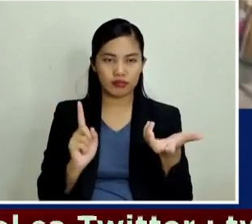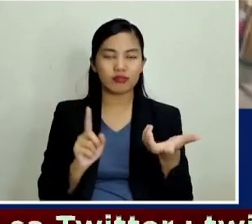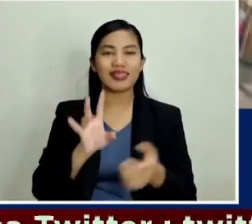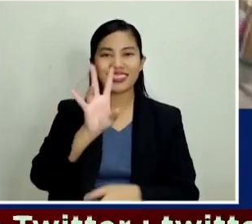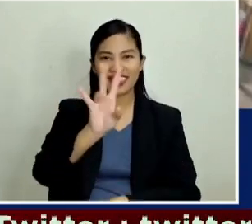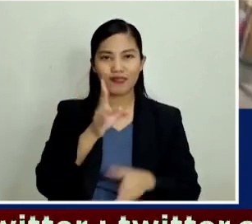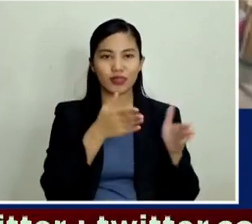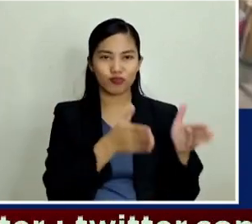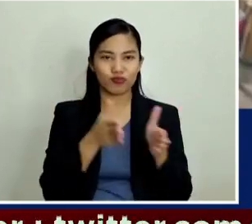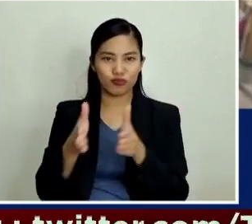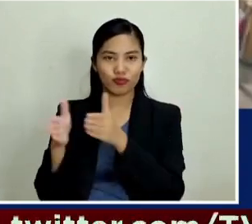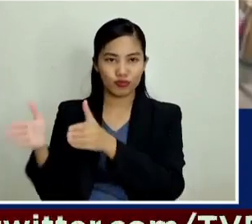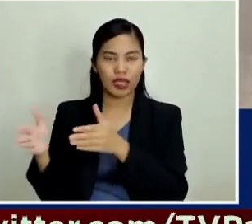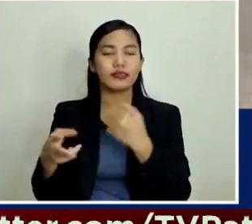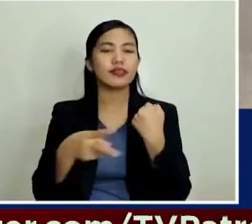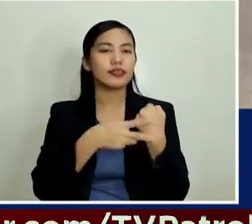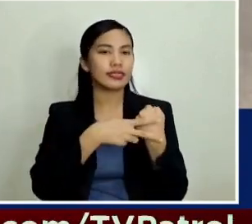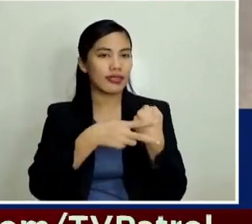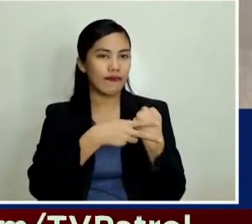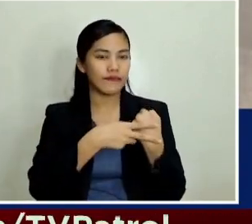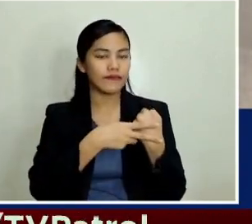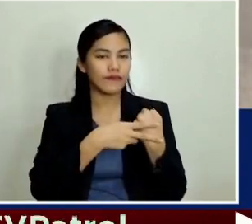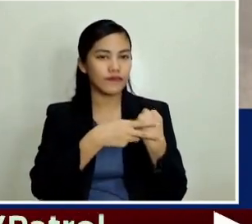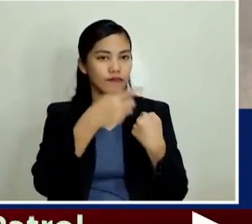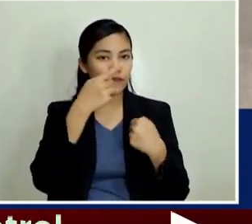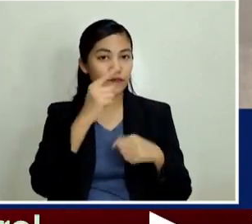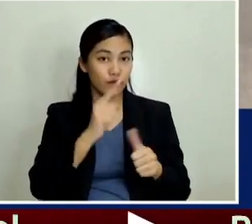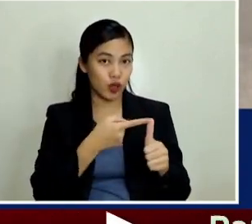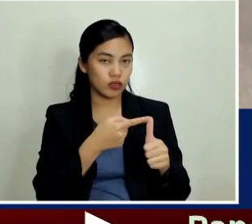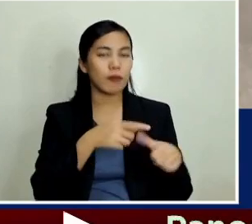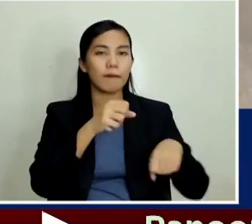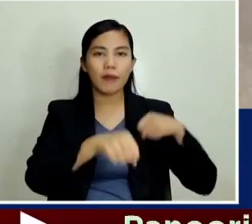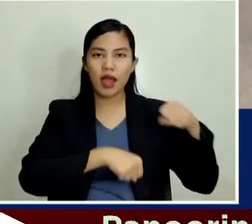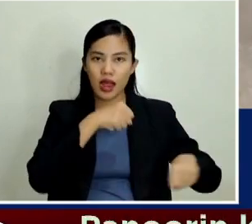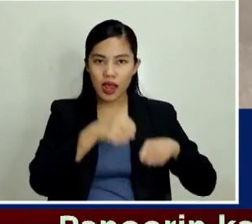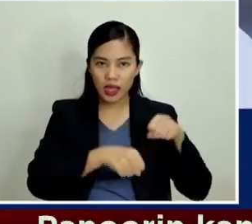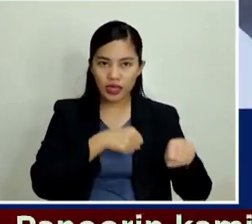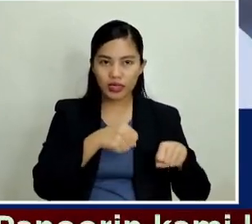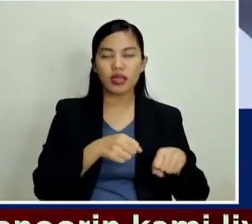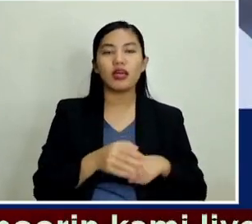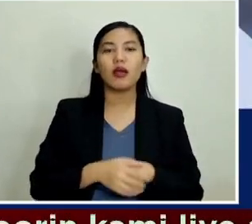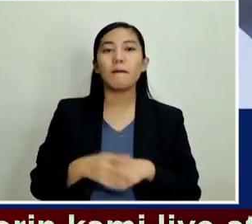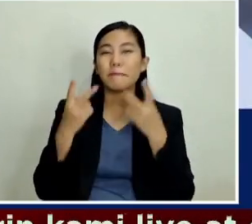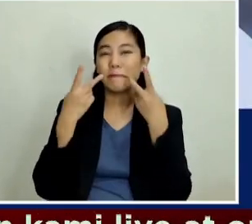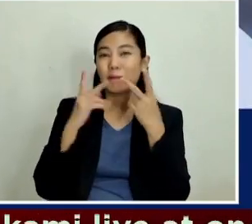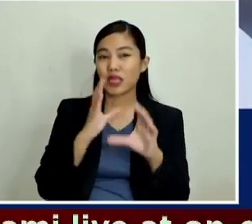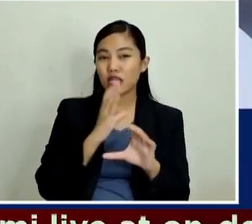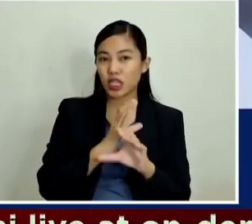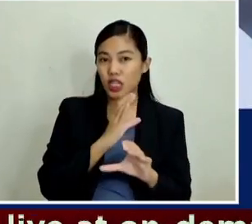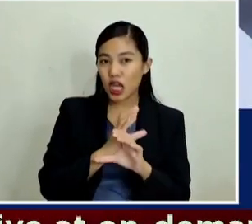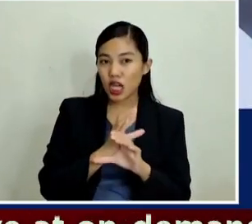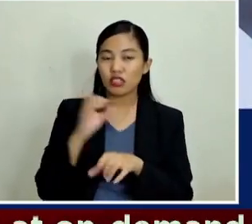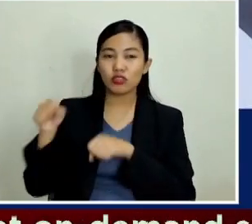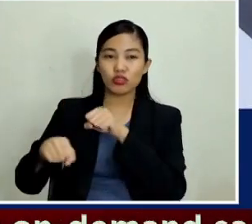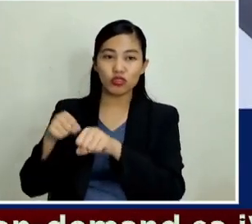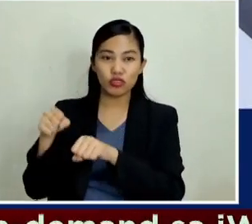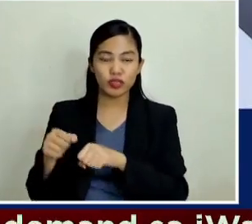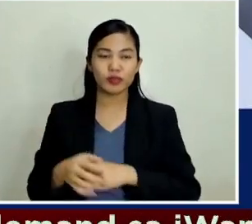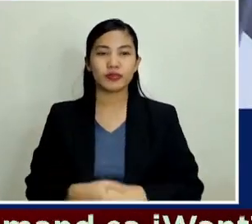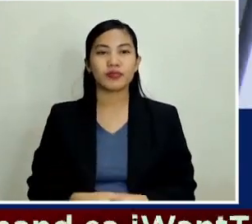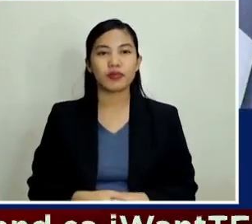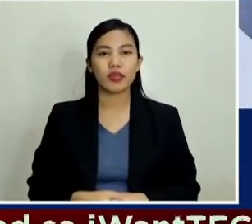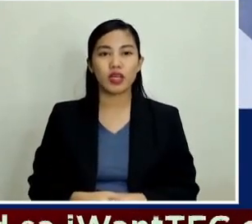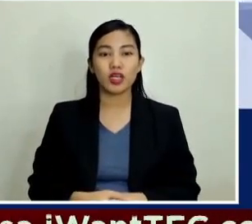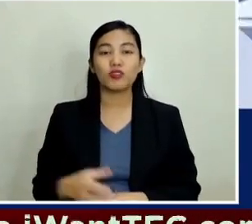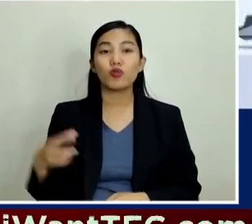sila ng eksklusibong linya para sa mga bisikleta, PUVs at motorsiklo. Ang unang linya sa kanan ay